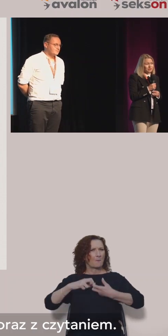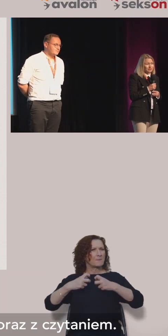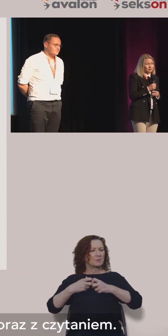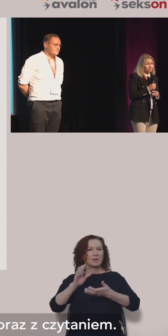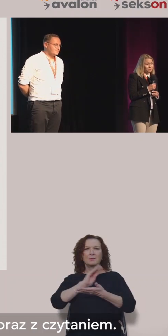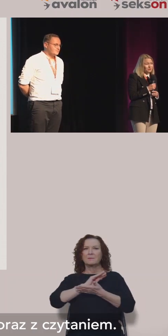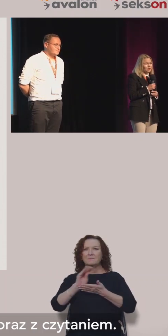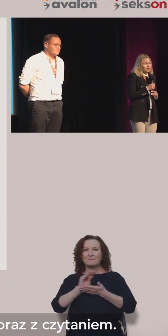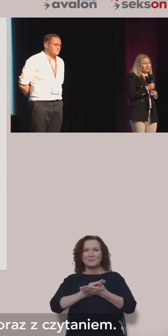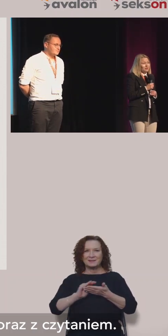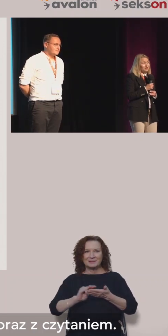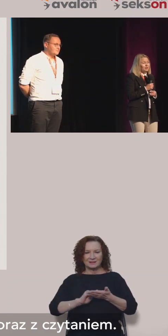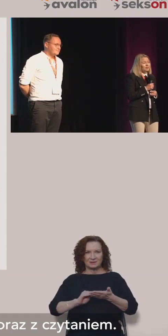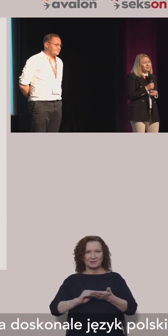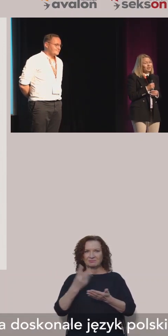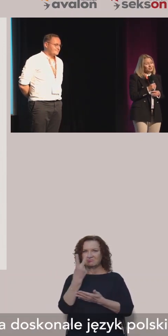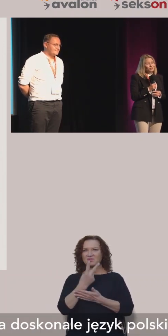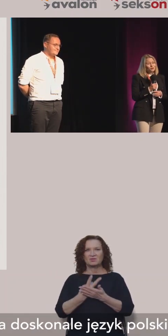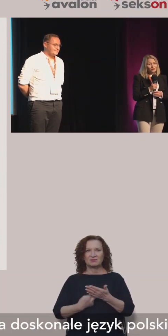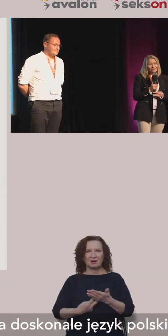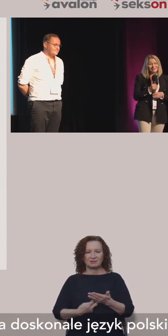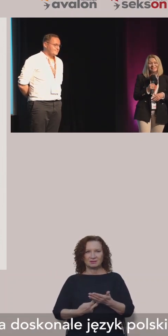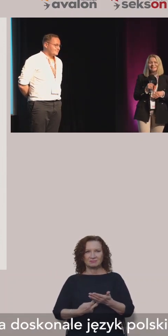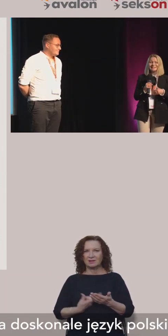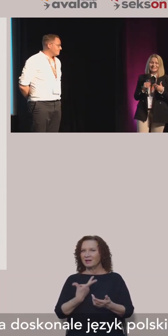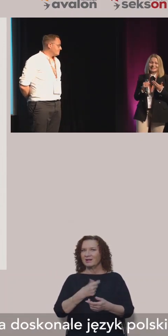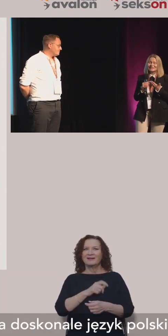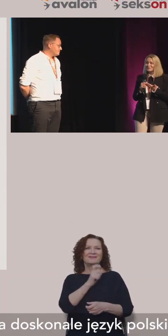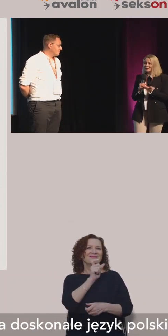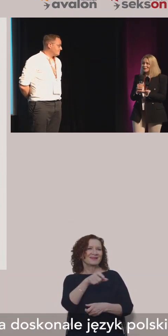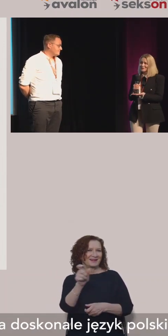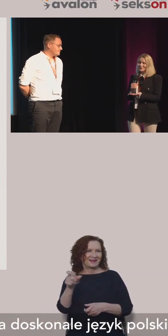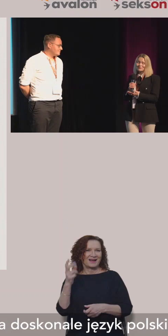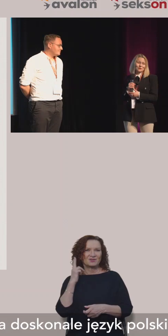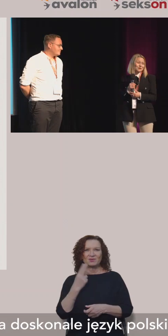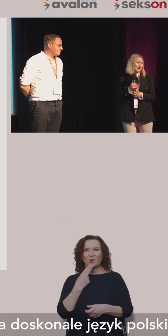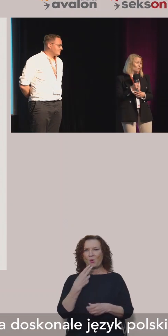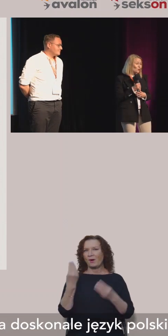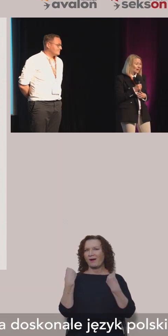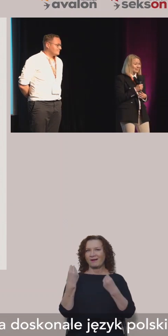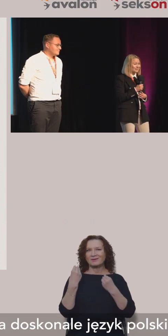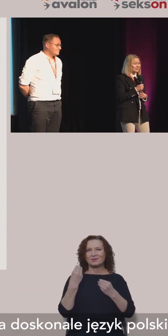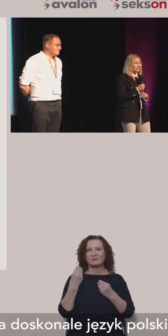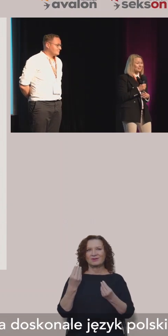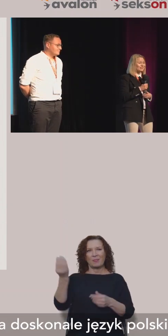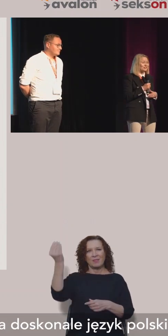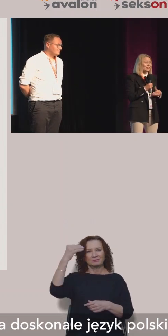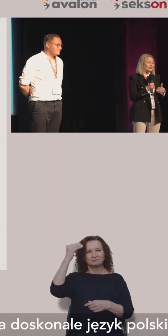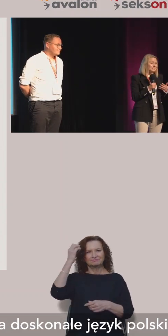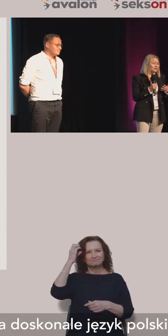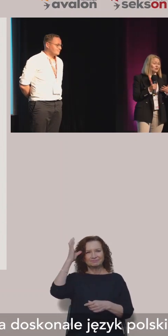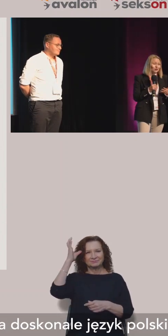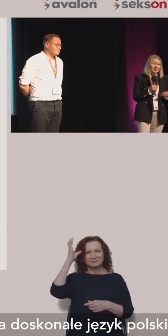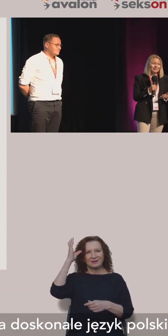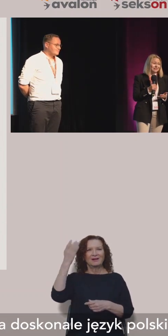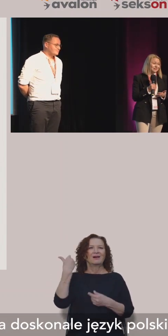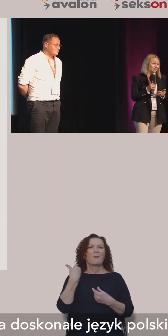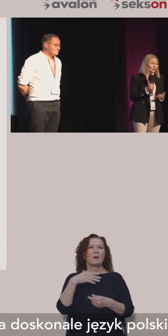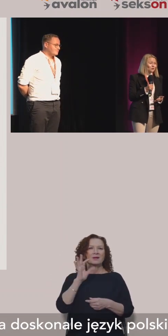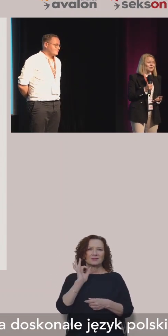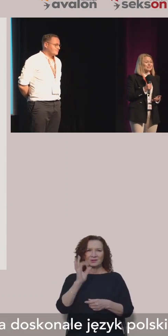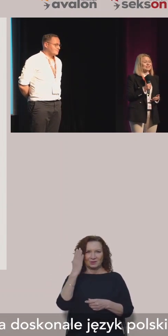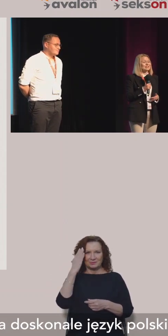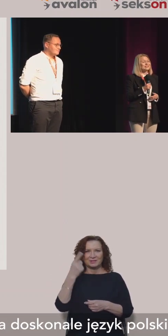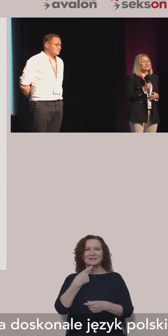oraz czytaniem. Nie każdy głuchy jest tak świetnie wykształcony jak Łukasz, gdzie zna doskonale